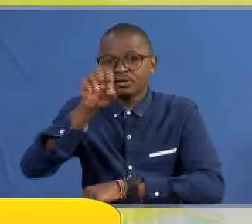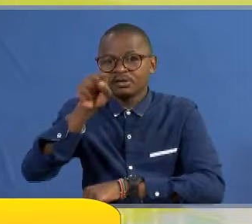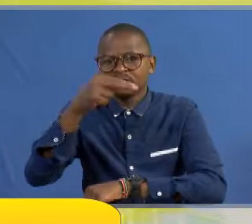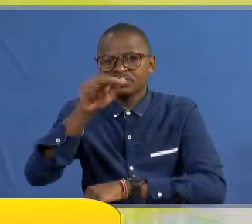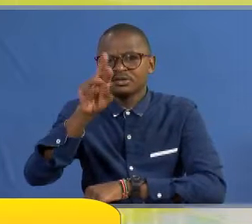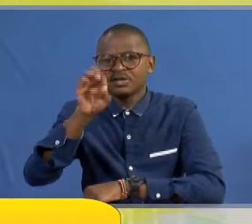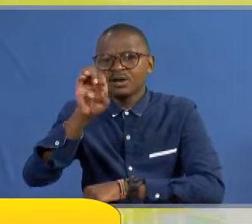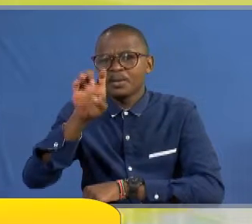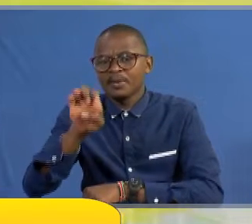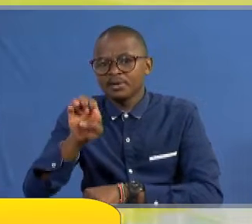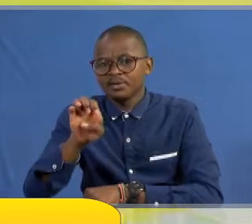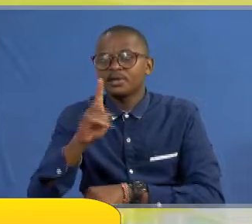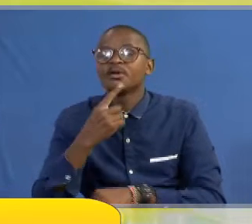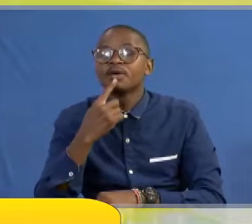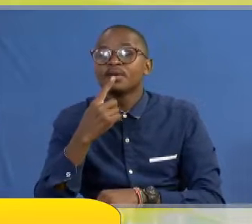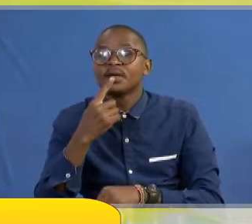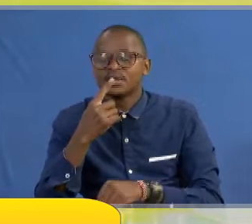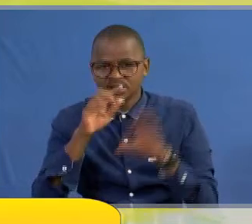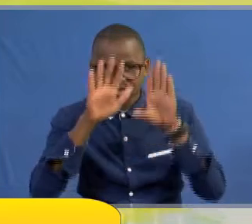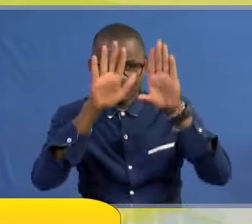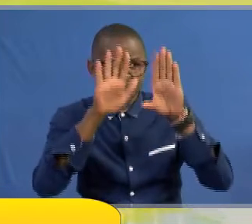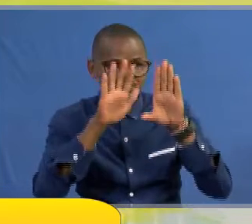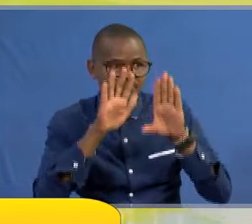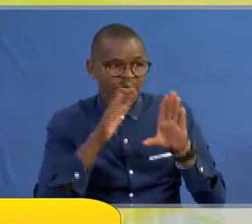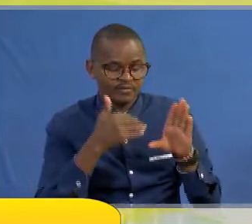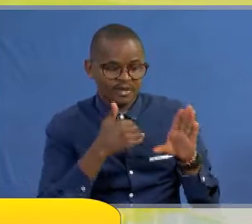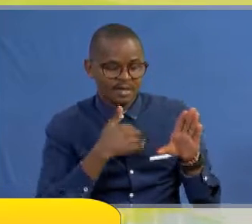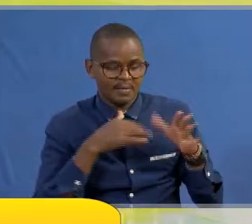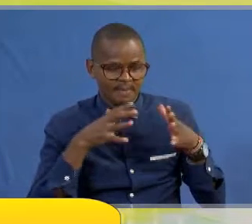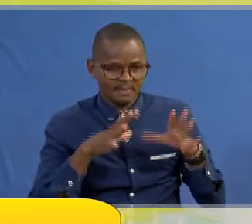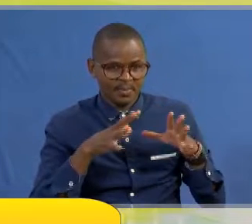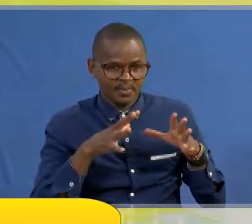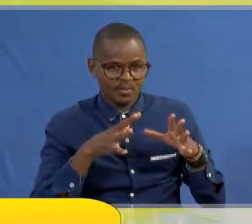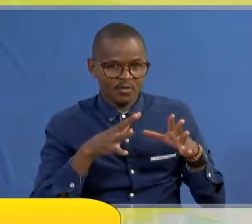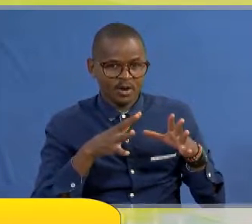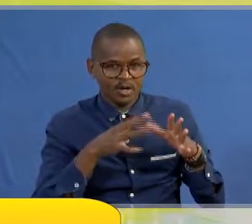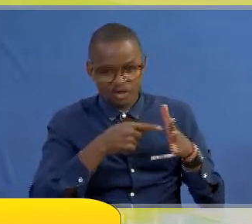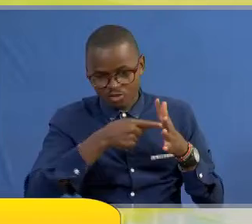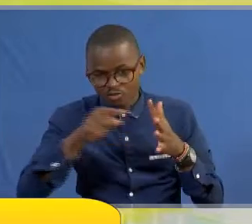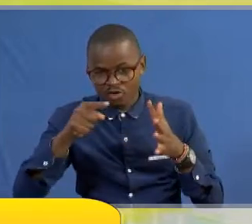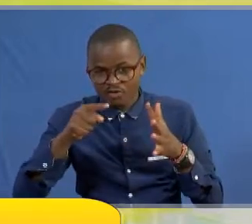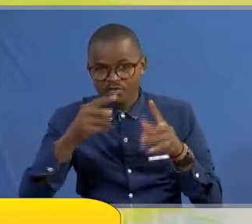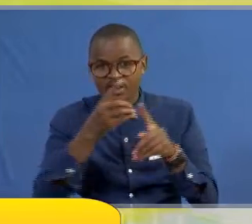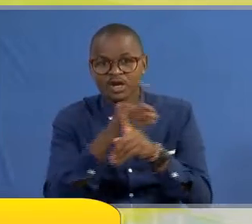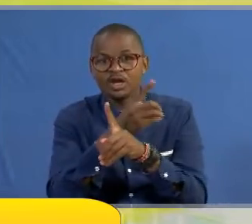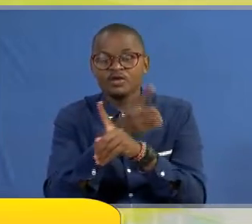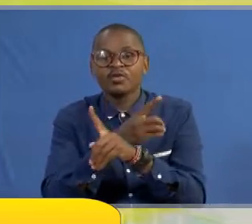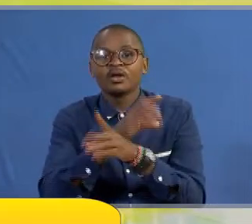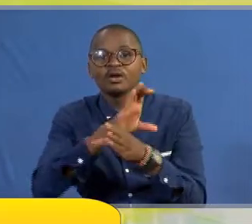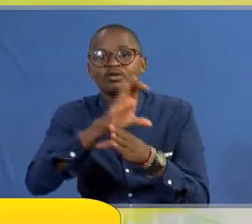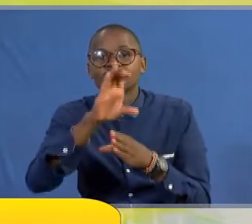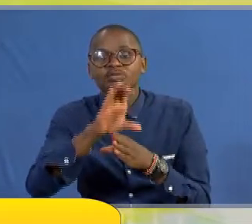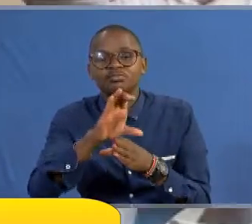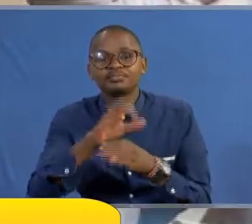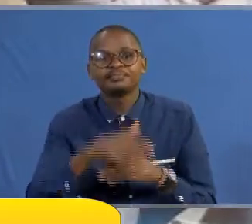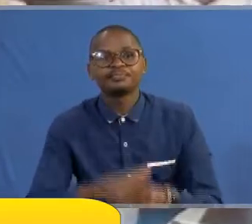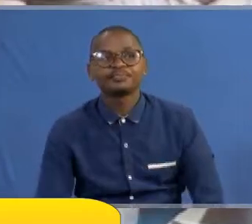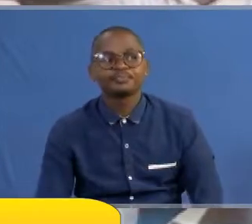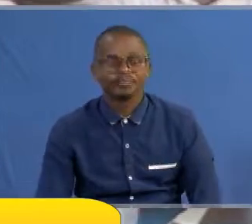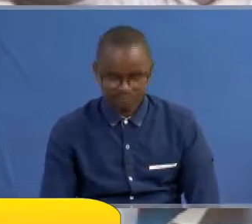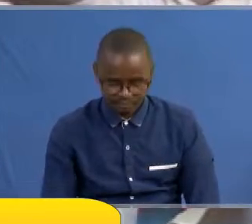la Changamwe. Omar amesema kwamba ipo haja ya kuwa na watu waliohitimu katika taaluma tofauti.